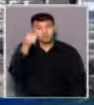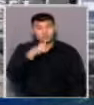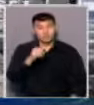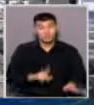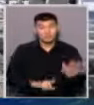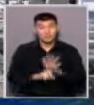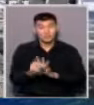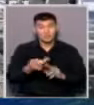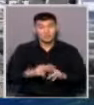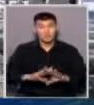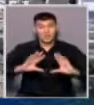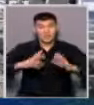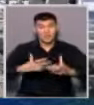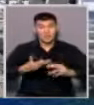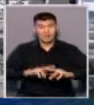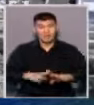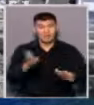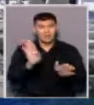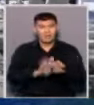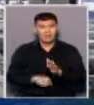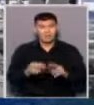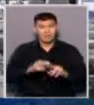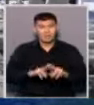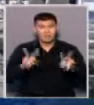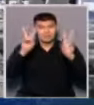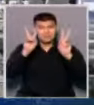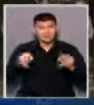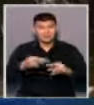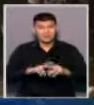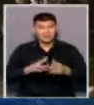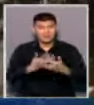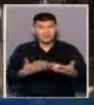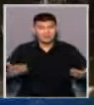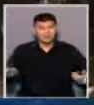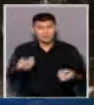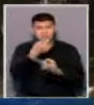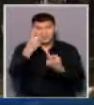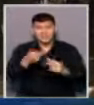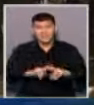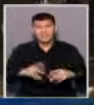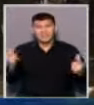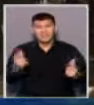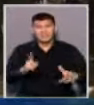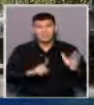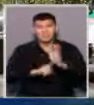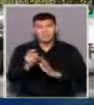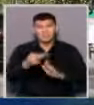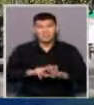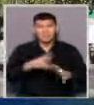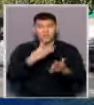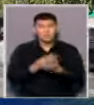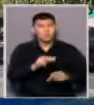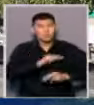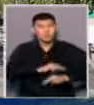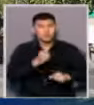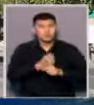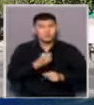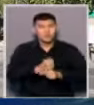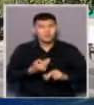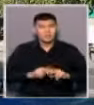2020-2021 жыл. Әлемде белгісіз індет дендеп шартарапты шарасыз күйге түсірді. Өзіне ғана еңбек етіп кәсібін